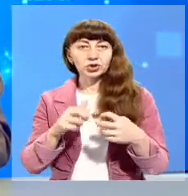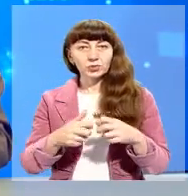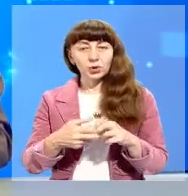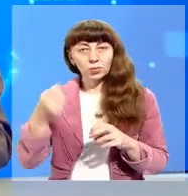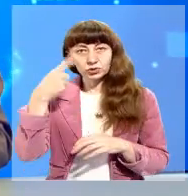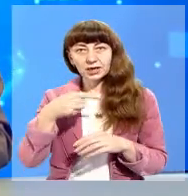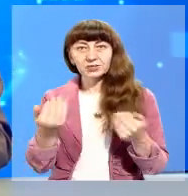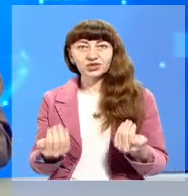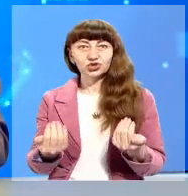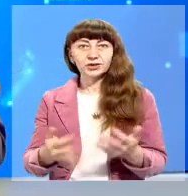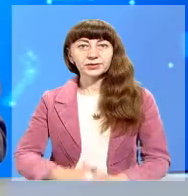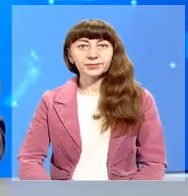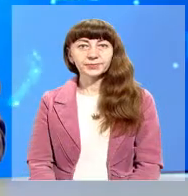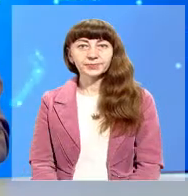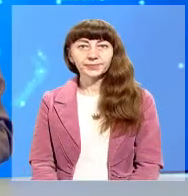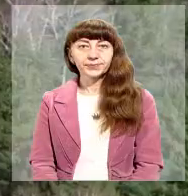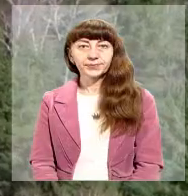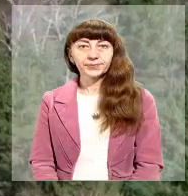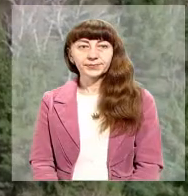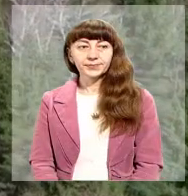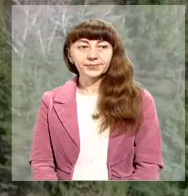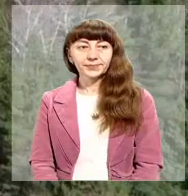узнаем в материале Маргариты Ивановой.